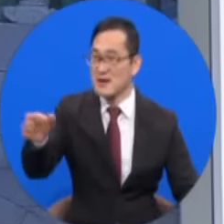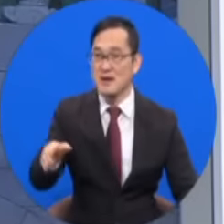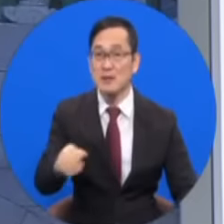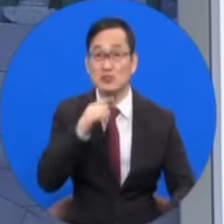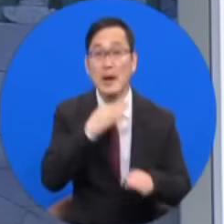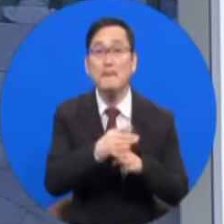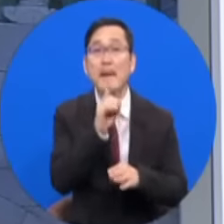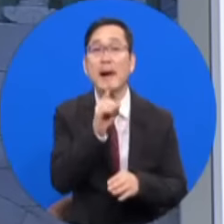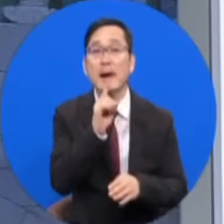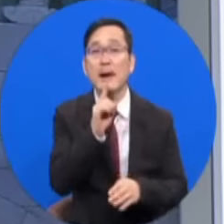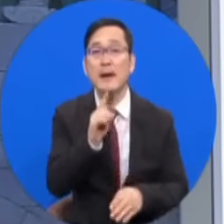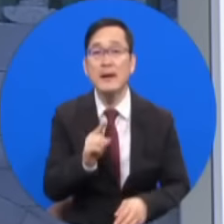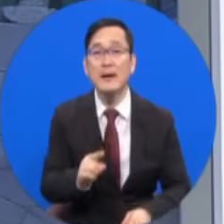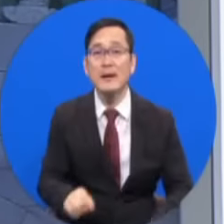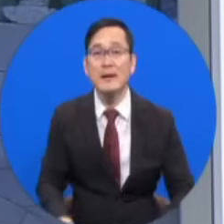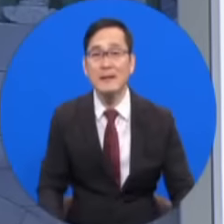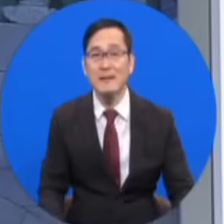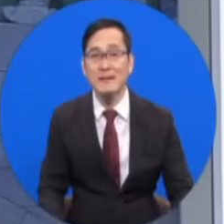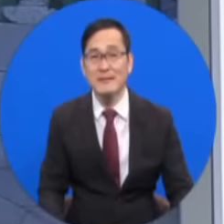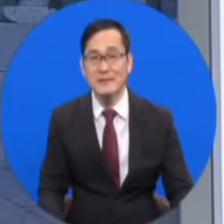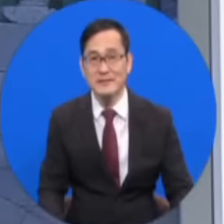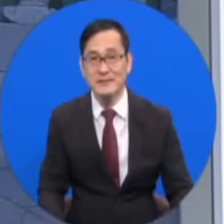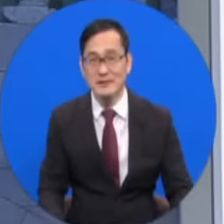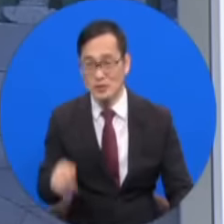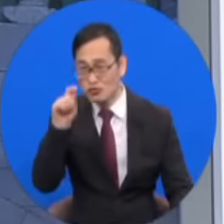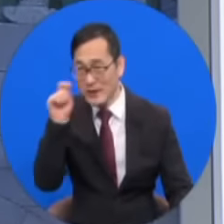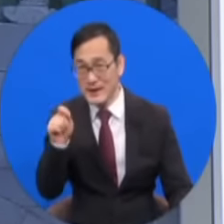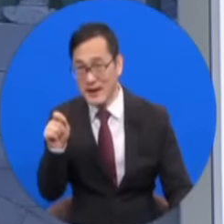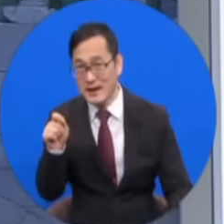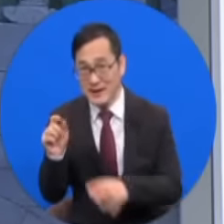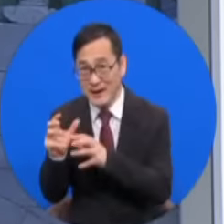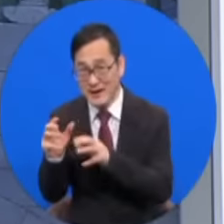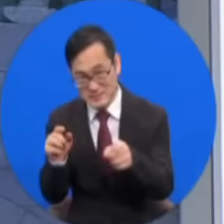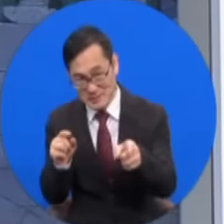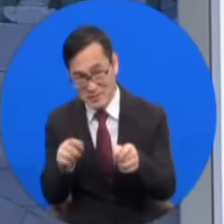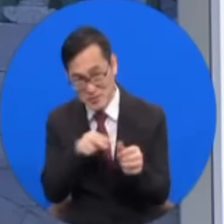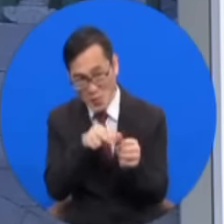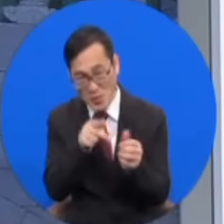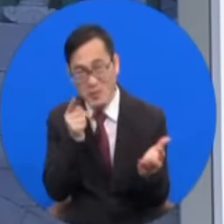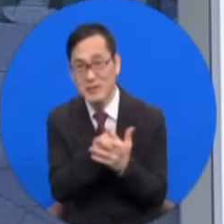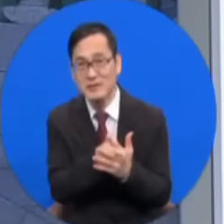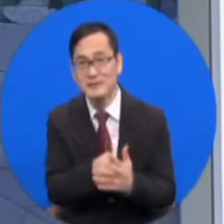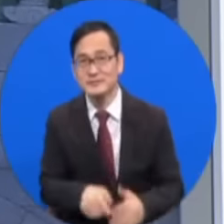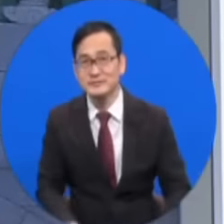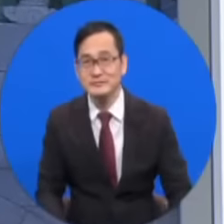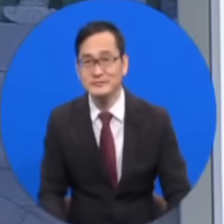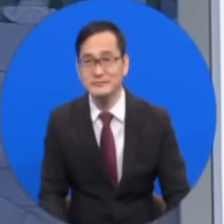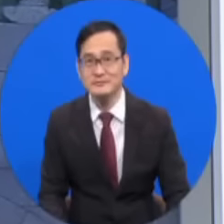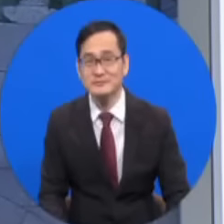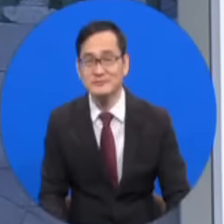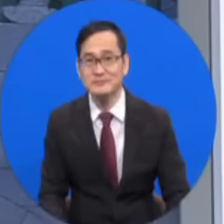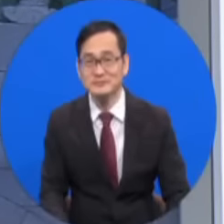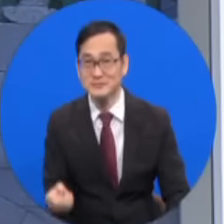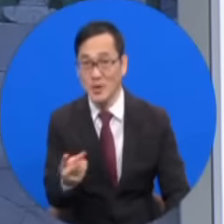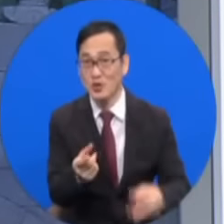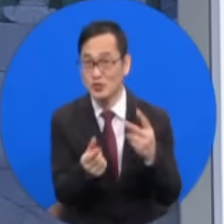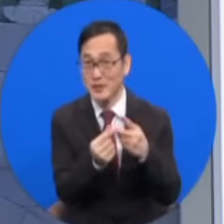있는 영상 우크라이나 당국이 공개한 건데 우크라이나는 도대체 이걸 어떻게 찍었을까요 궁금합니다 또 있습니다